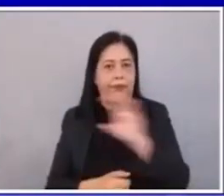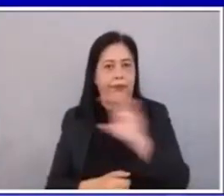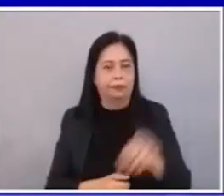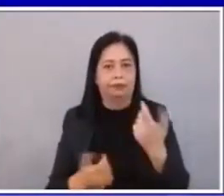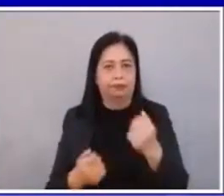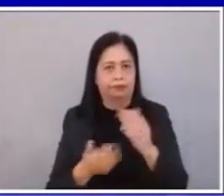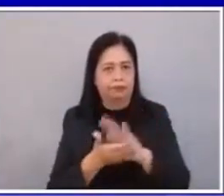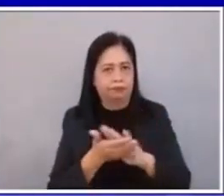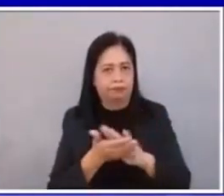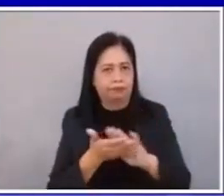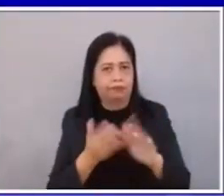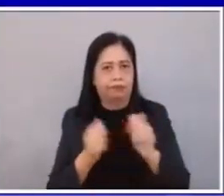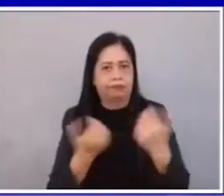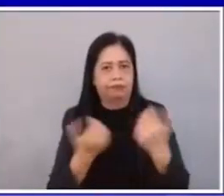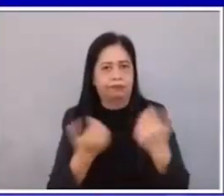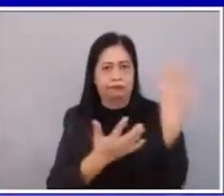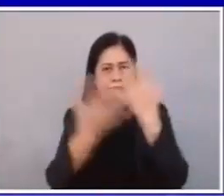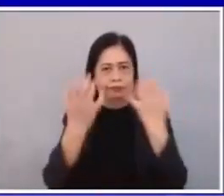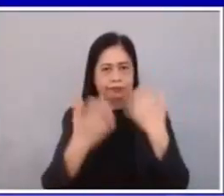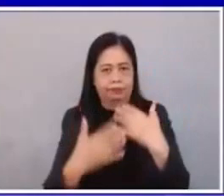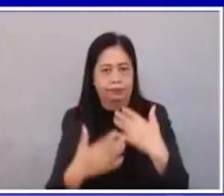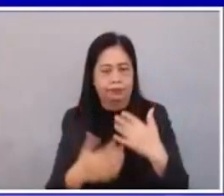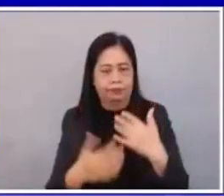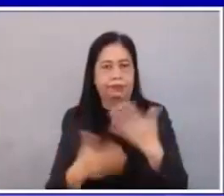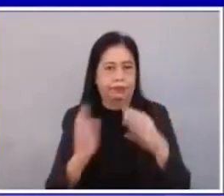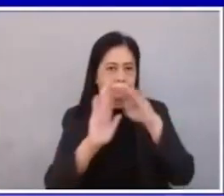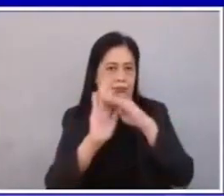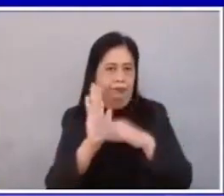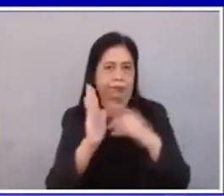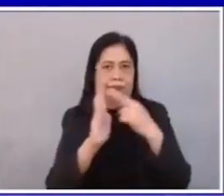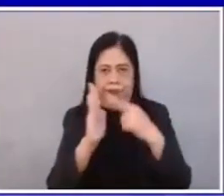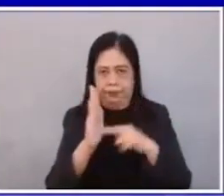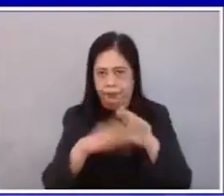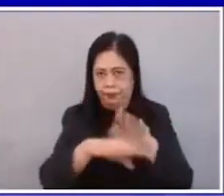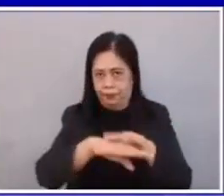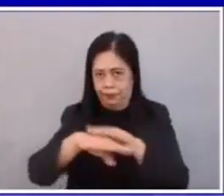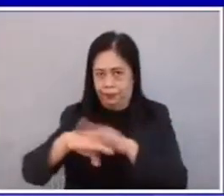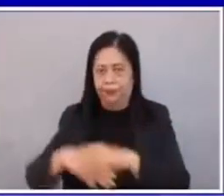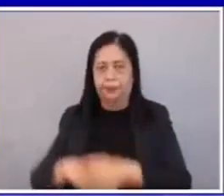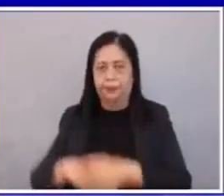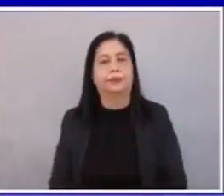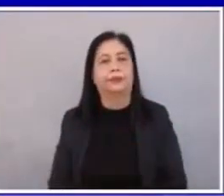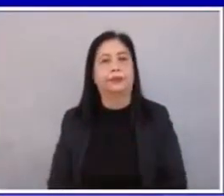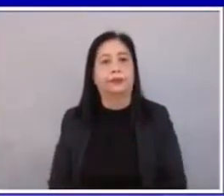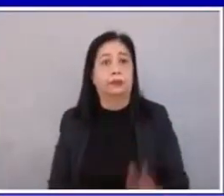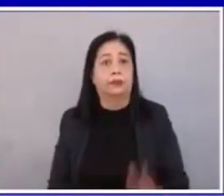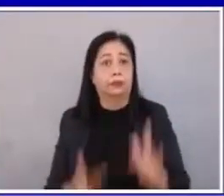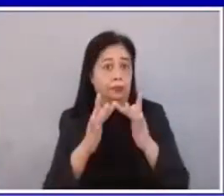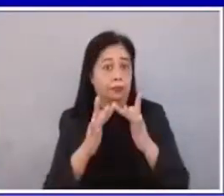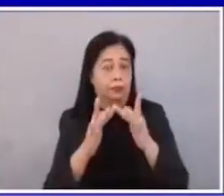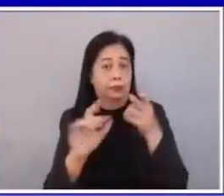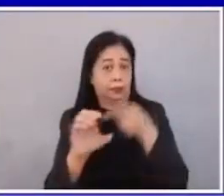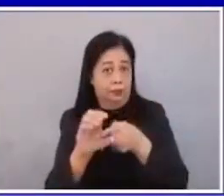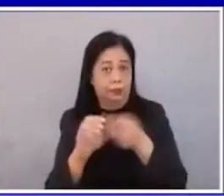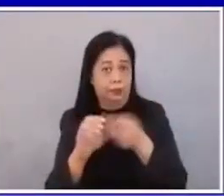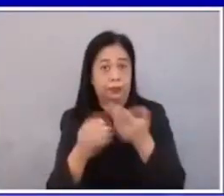ating Open Forum, narito po ang ilang mga paalala. Sa mga online participants natin na nais magtanong